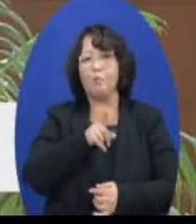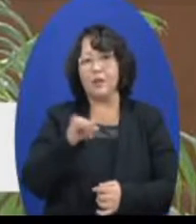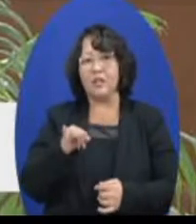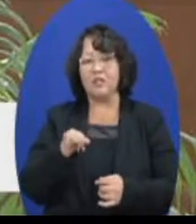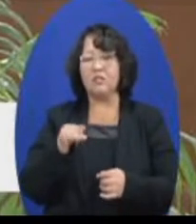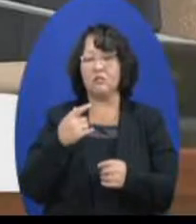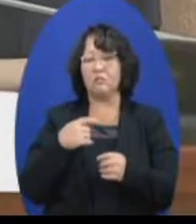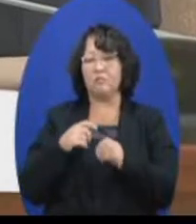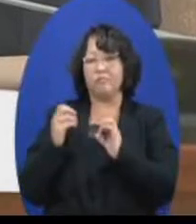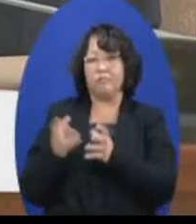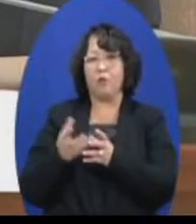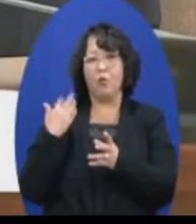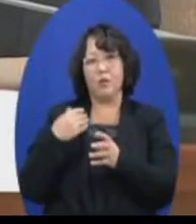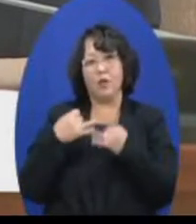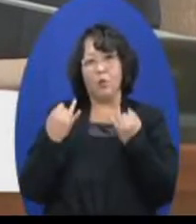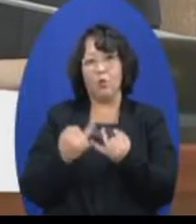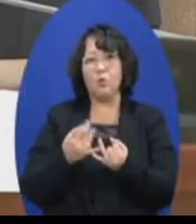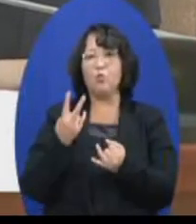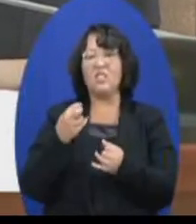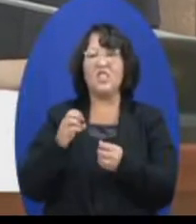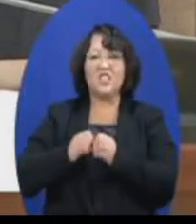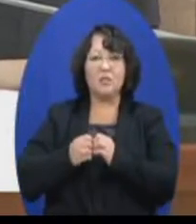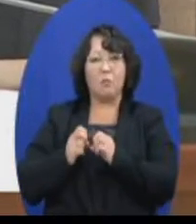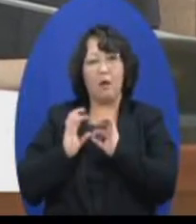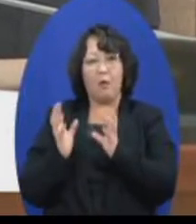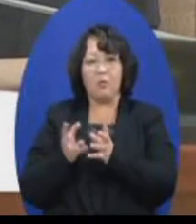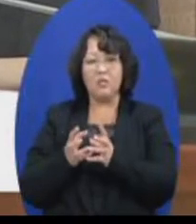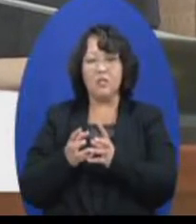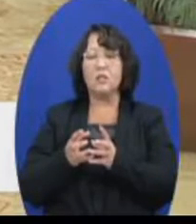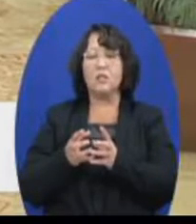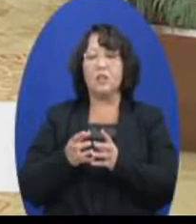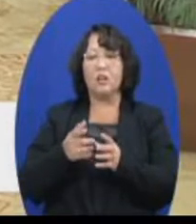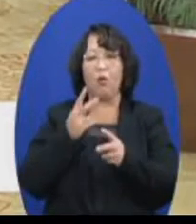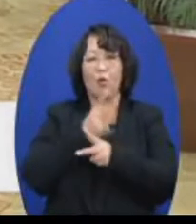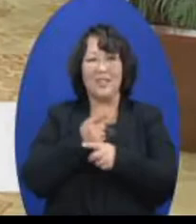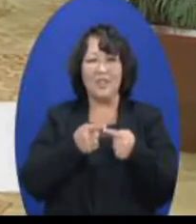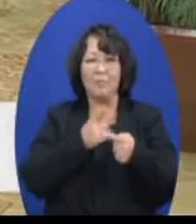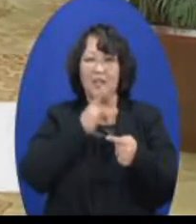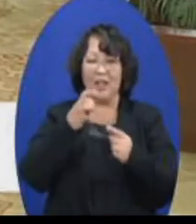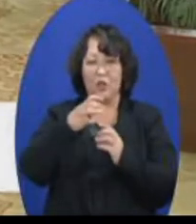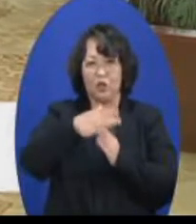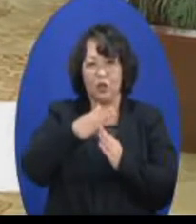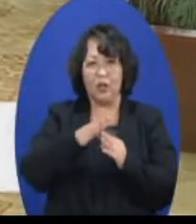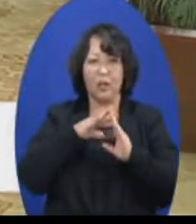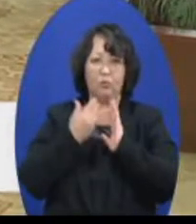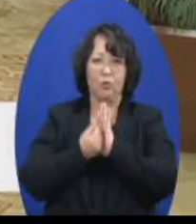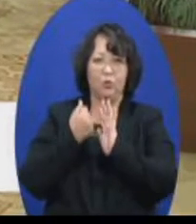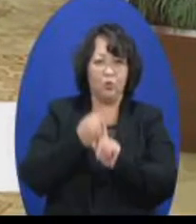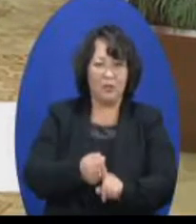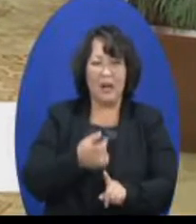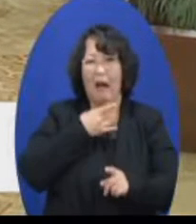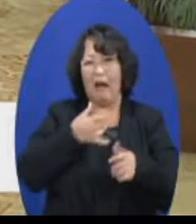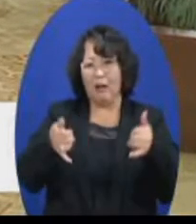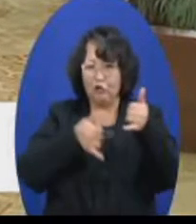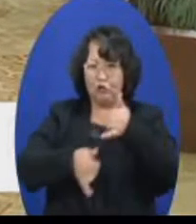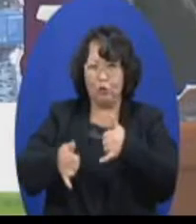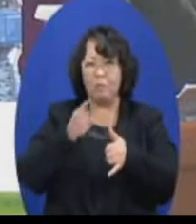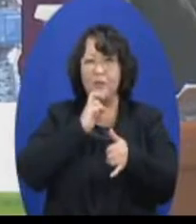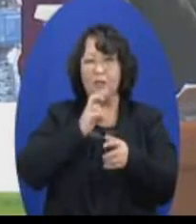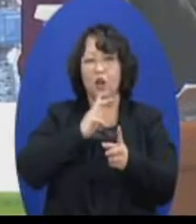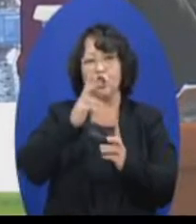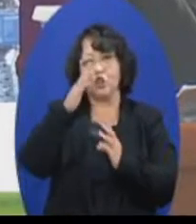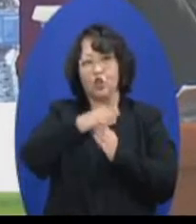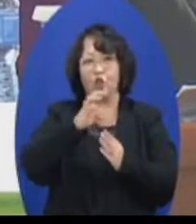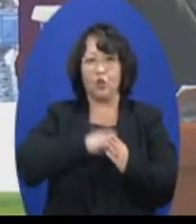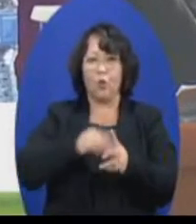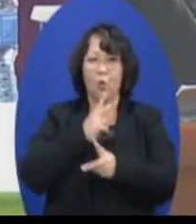улсын хурлын үед байгуулж байсан байна. Тухайн гишүүдийн хувьд гэмт хэрэгтэй тэмцэх, гэр бүлийн хүчирхийлэл болон архитан согтуурахтай тэмцэх